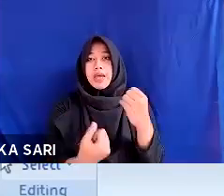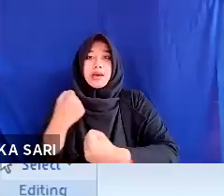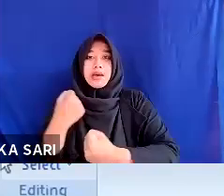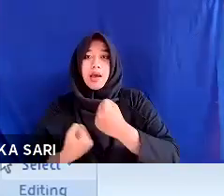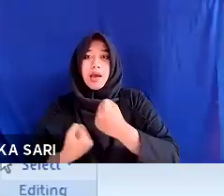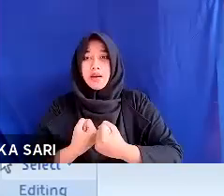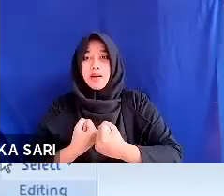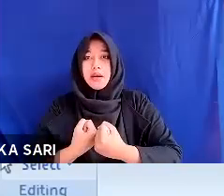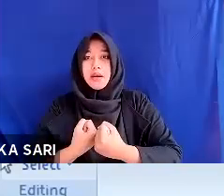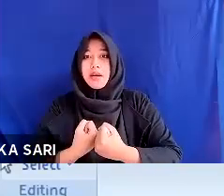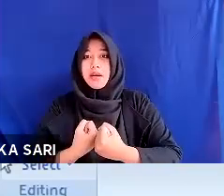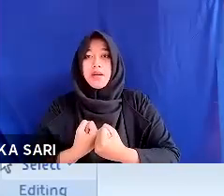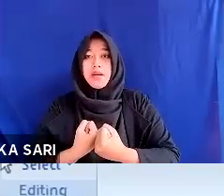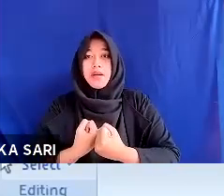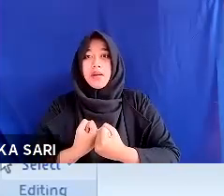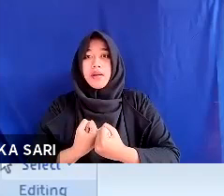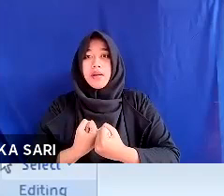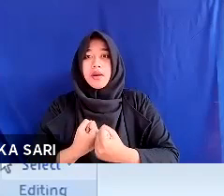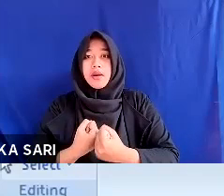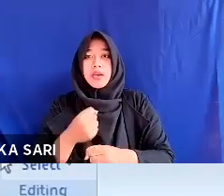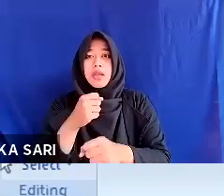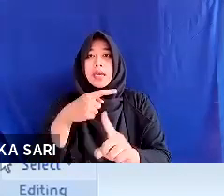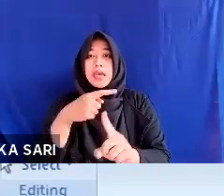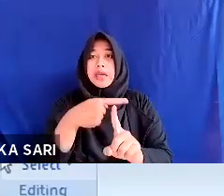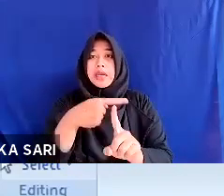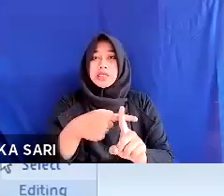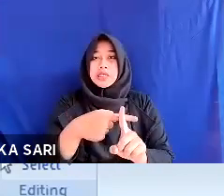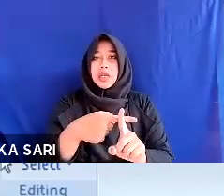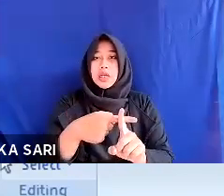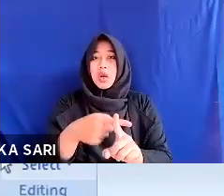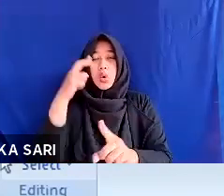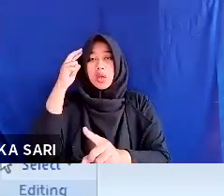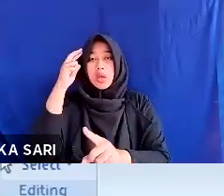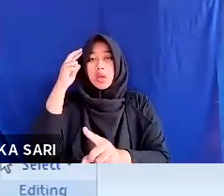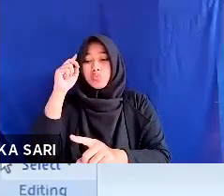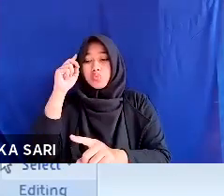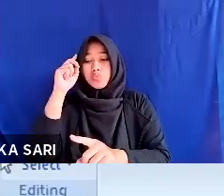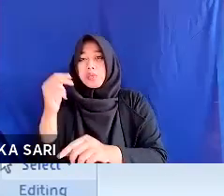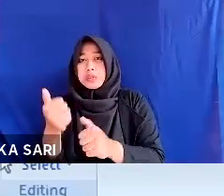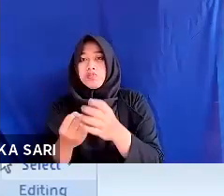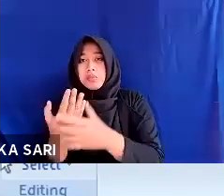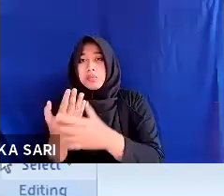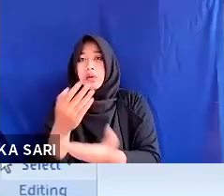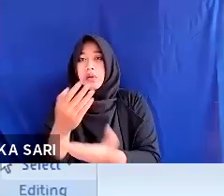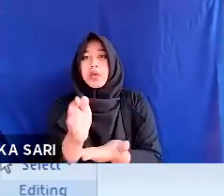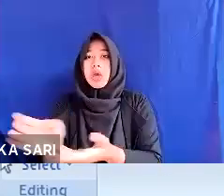dari gereja untuk kemudian bisa mengembangkan apa membagikan bersolidaritas kepada warga untuk